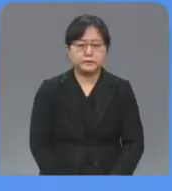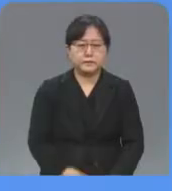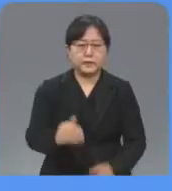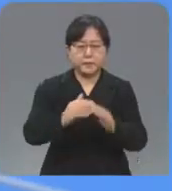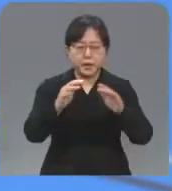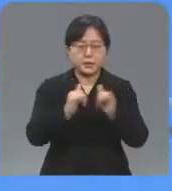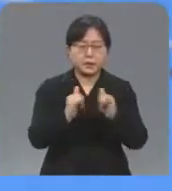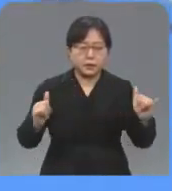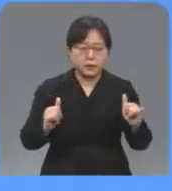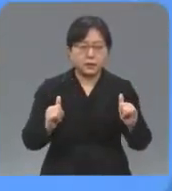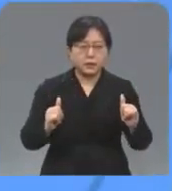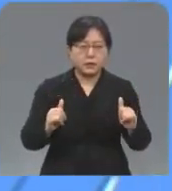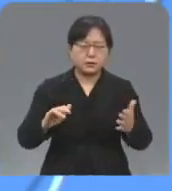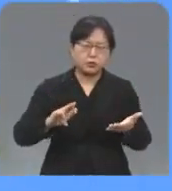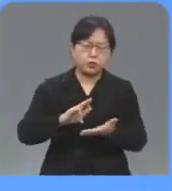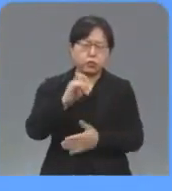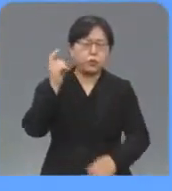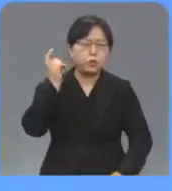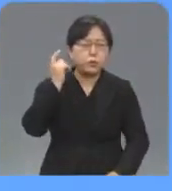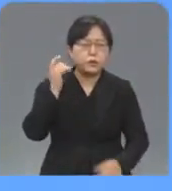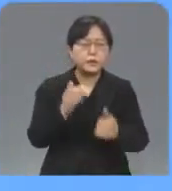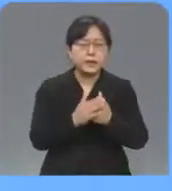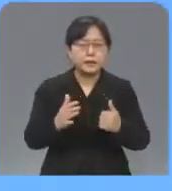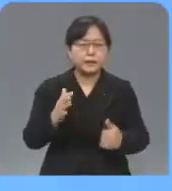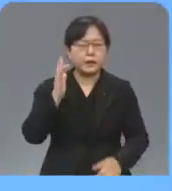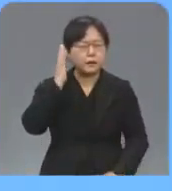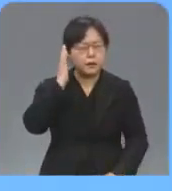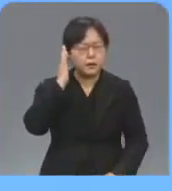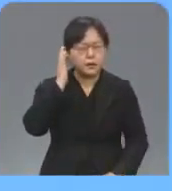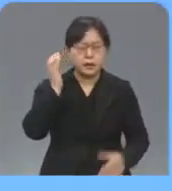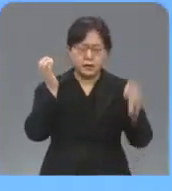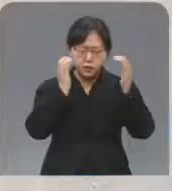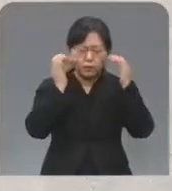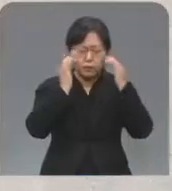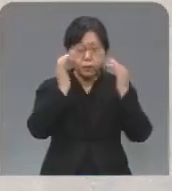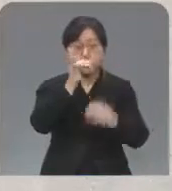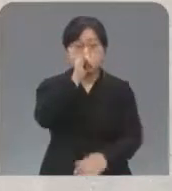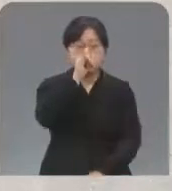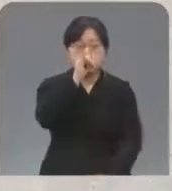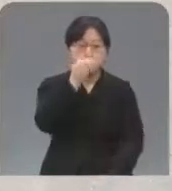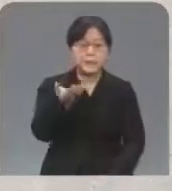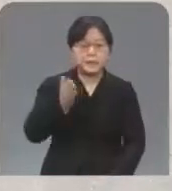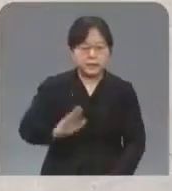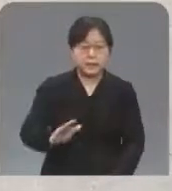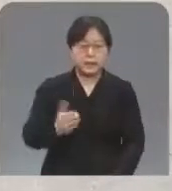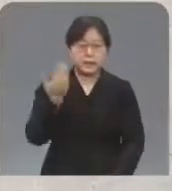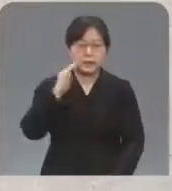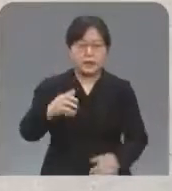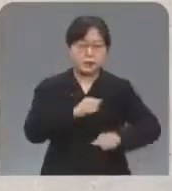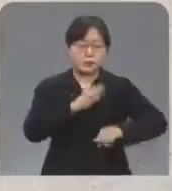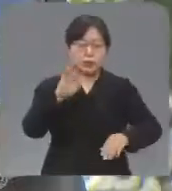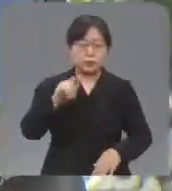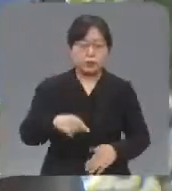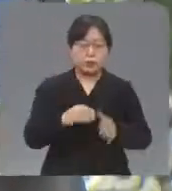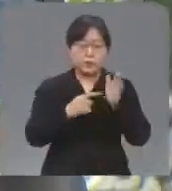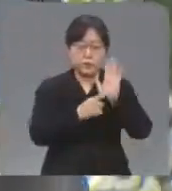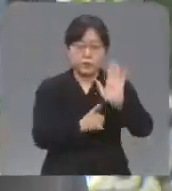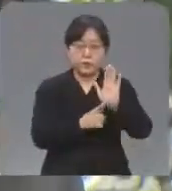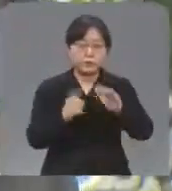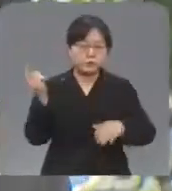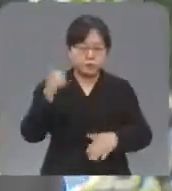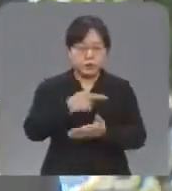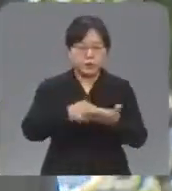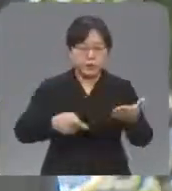마을 주민들 모두 전투기 소음으로 인해 난청 등 고통을 겪어왔습니다. 하지만 최근 국방부가 발표한 소음